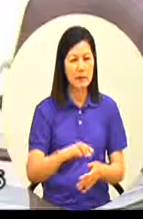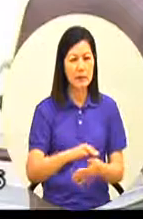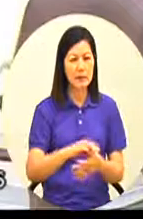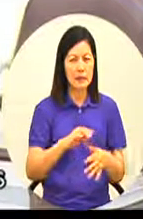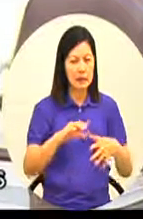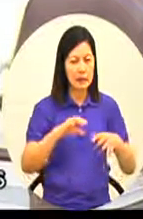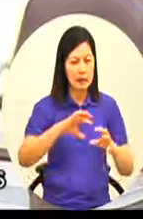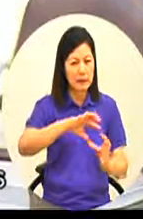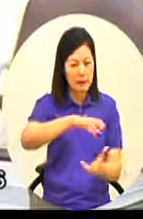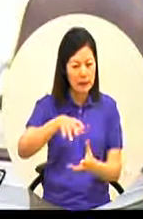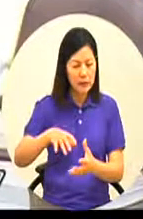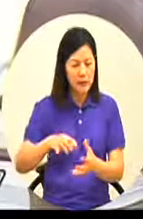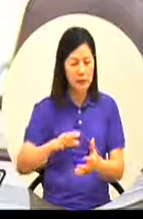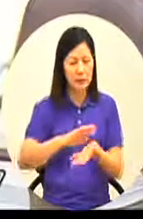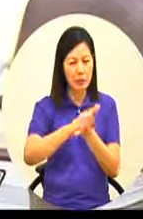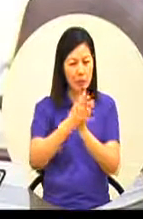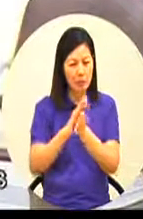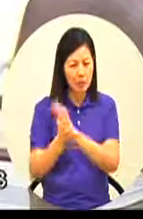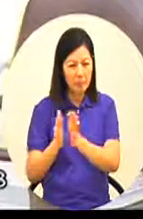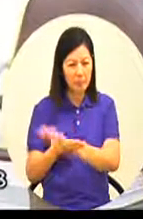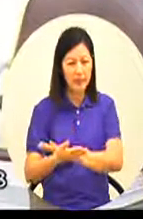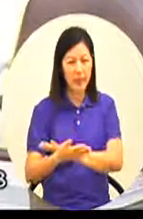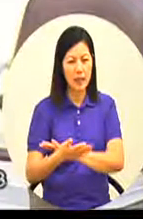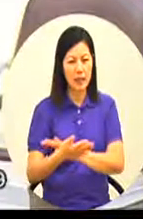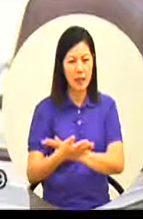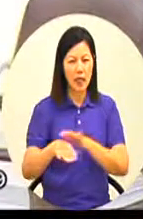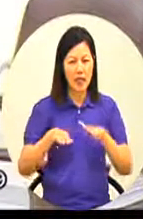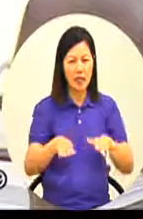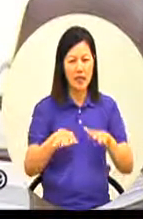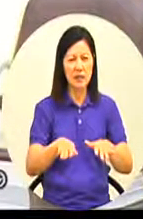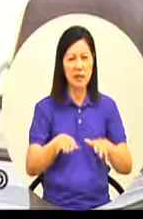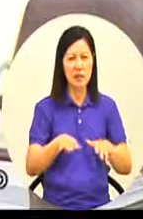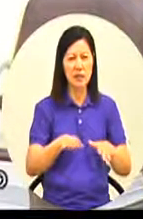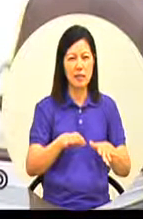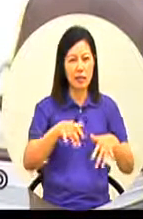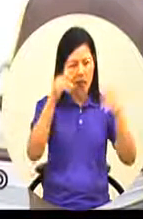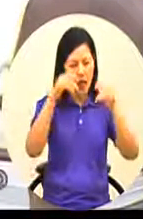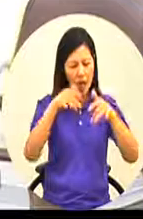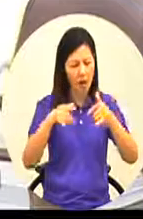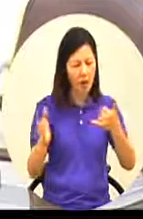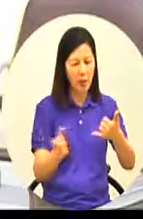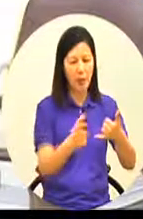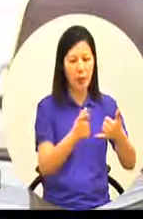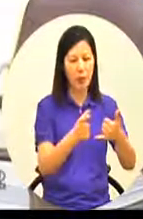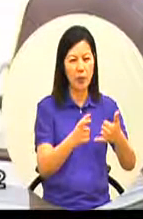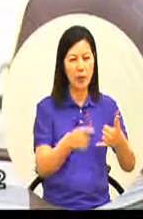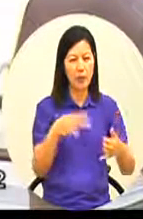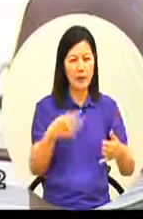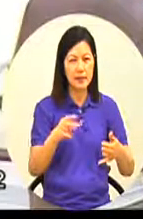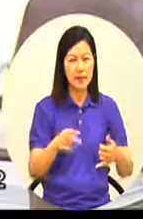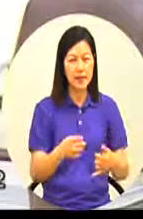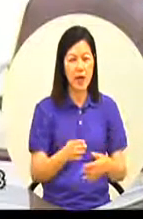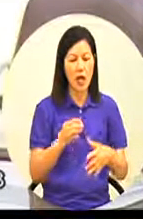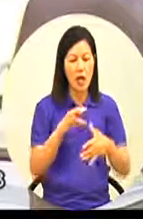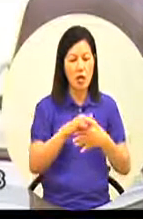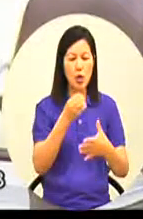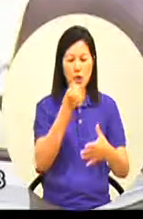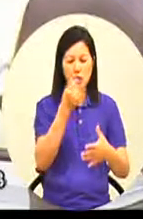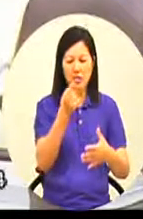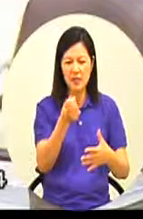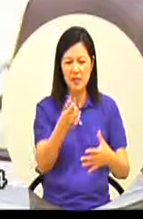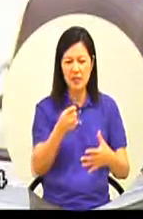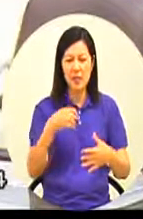没办法预期的天灾地变，所以我也鼓励大家少吃肉多蔬果，健